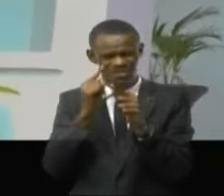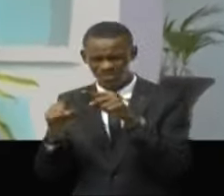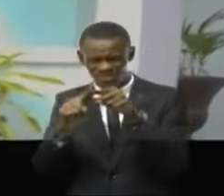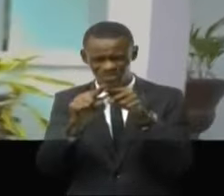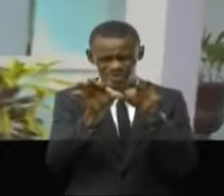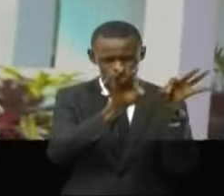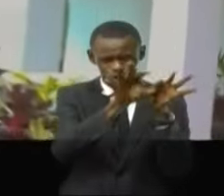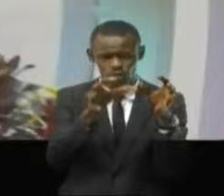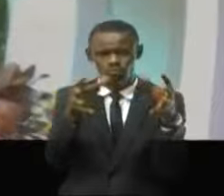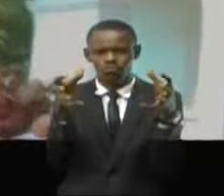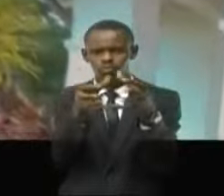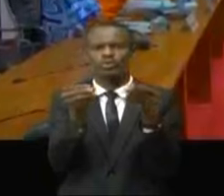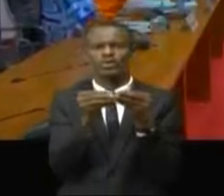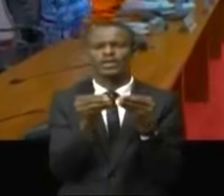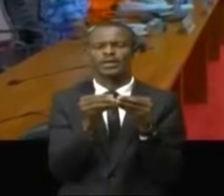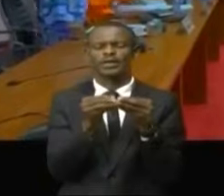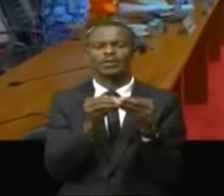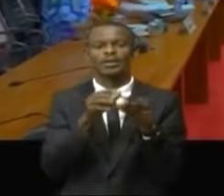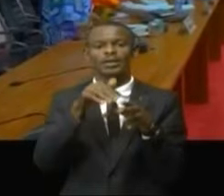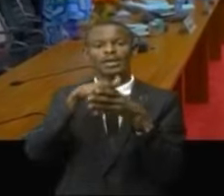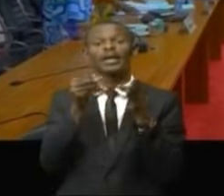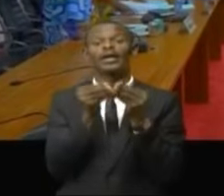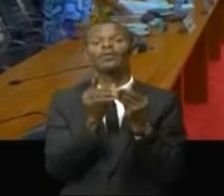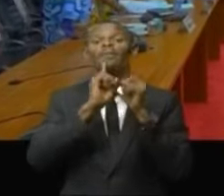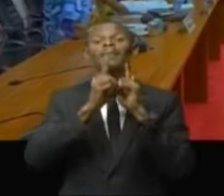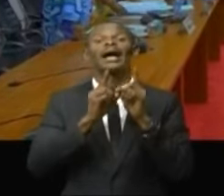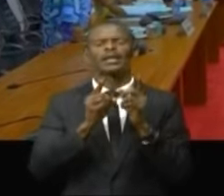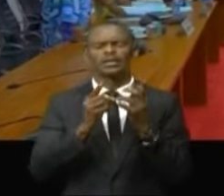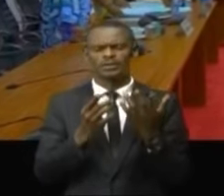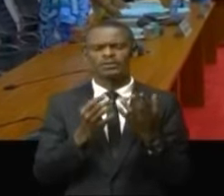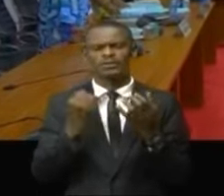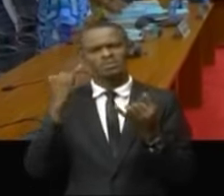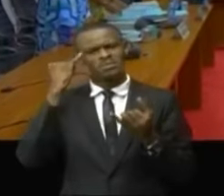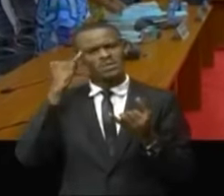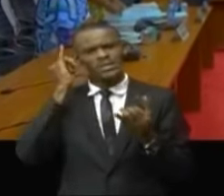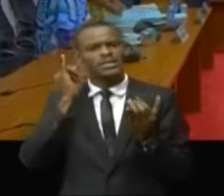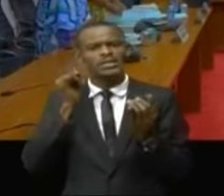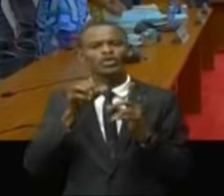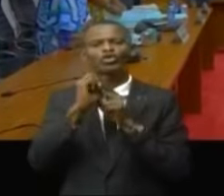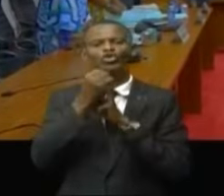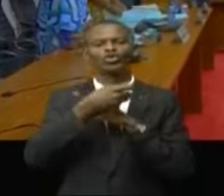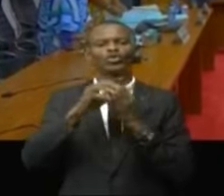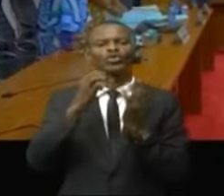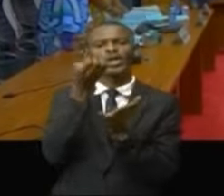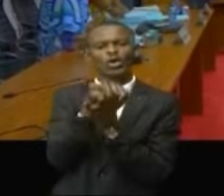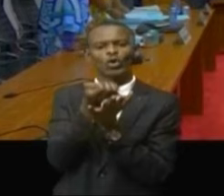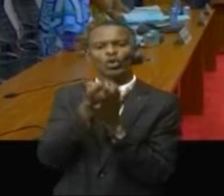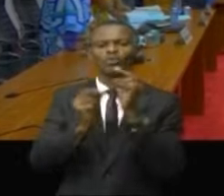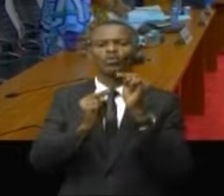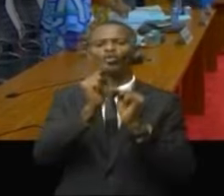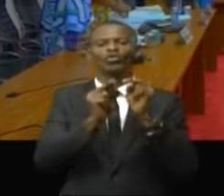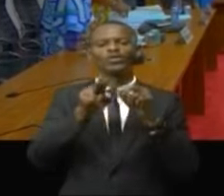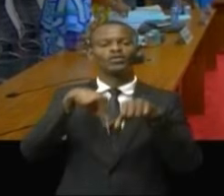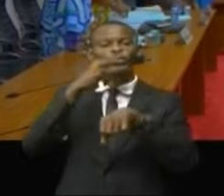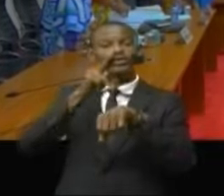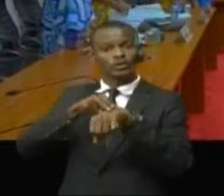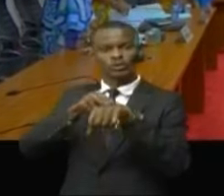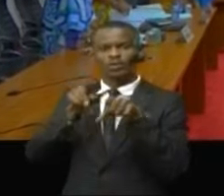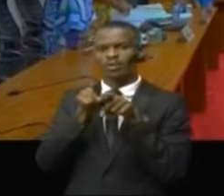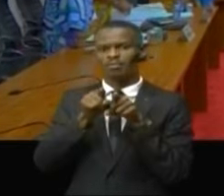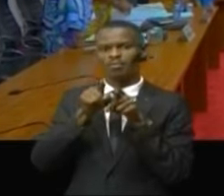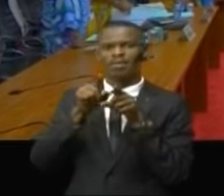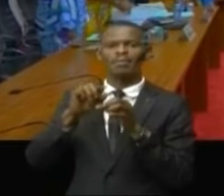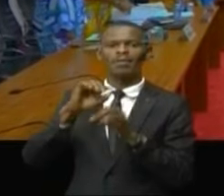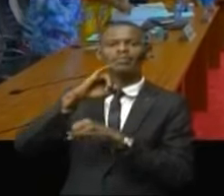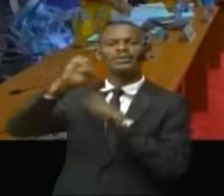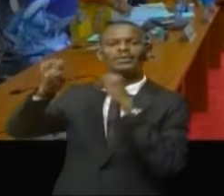Kenge, a passé en revue, comme à l'accoutumée, la situation économique tant au niveau national qu'international, se